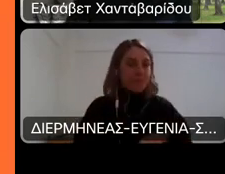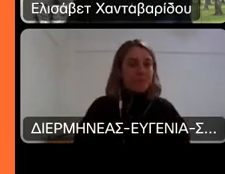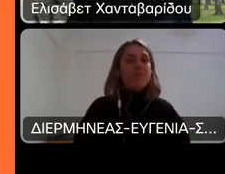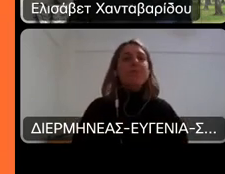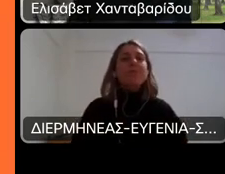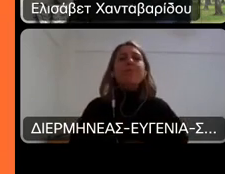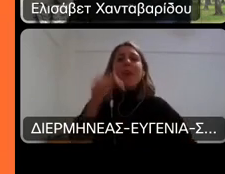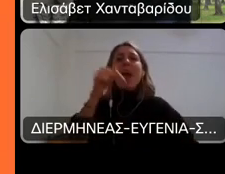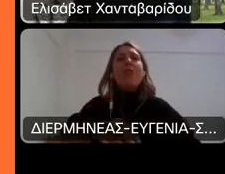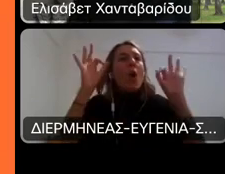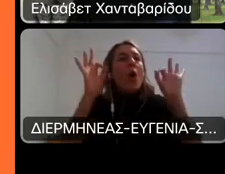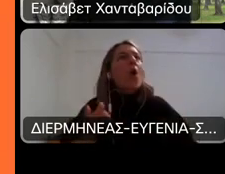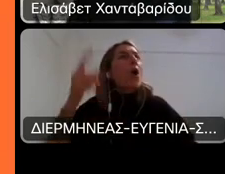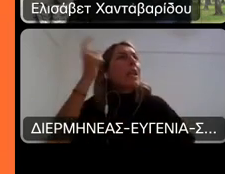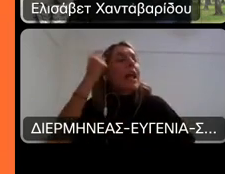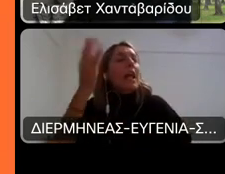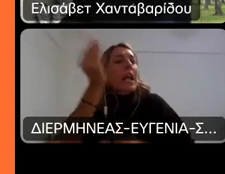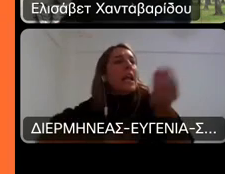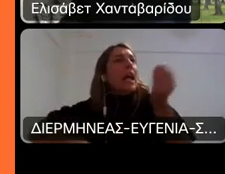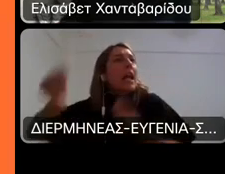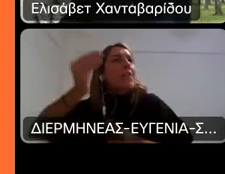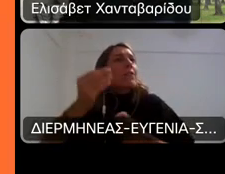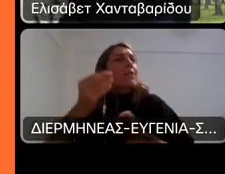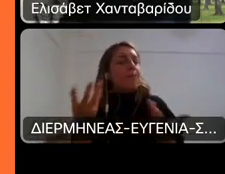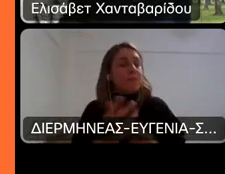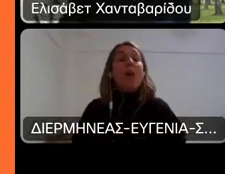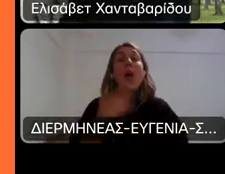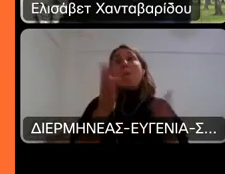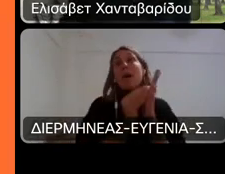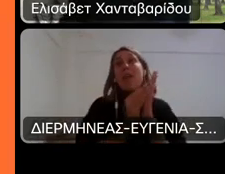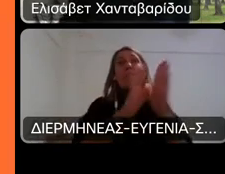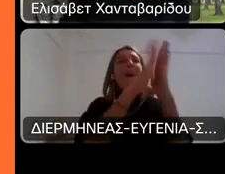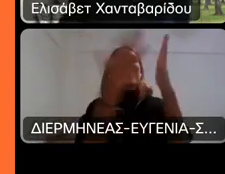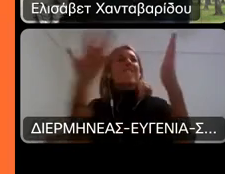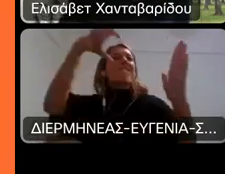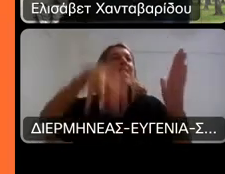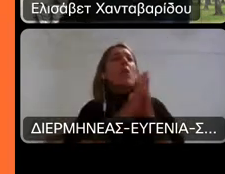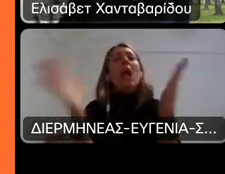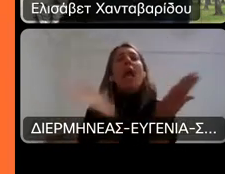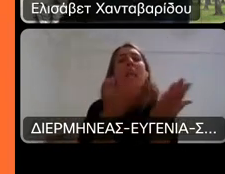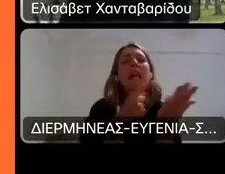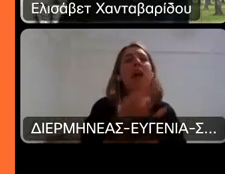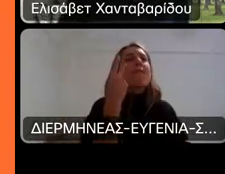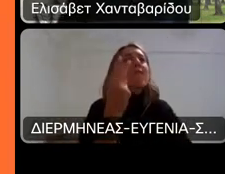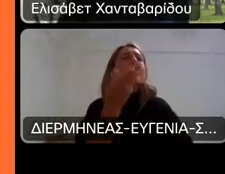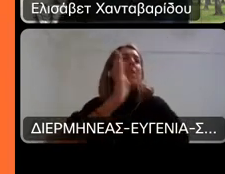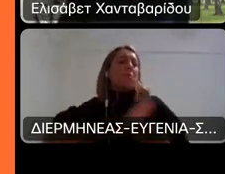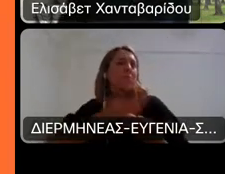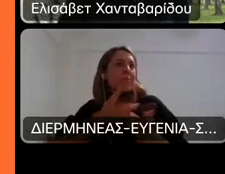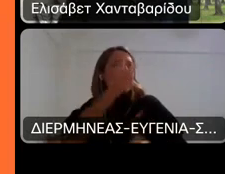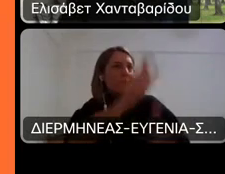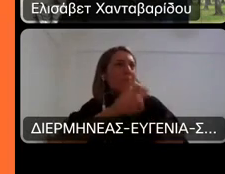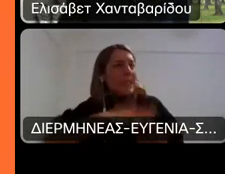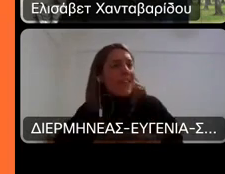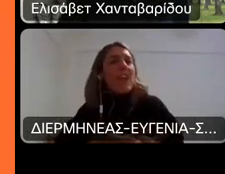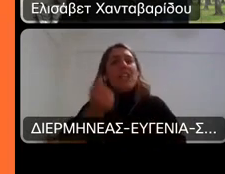για να το καταλάβετε λίγο καλύτερα, θα σας πω ότι στους καταλόγους των βιβλιοθηκών, για παράδειγμα, όταν βλέπετε συγγραφέας, μεταφραστής, μεταφράστρια,